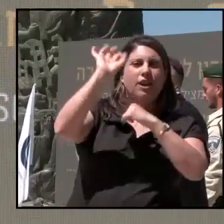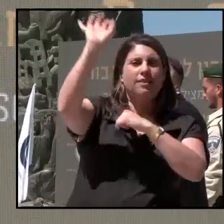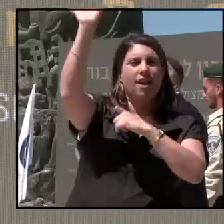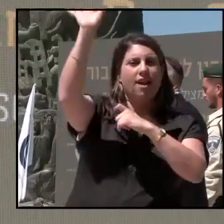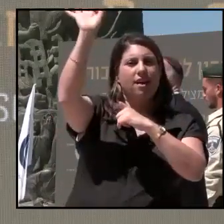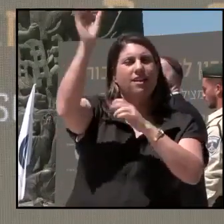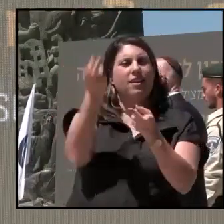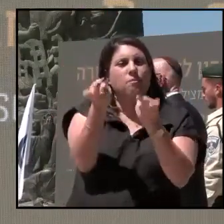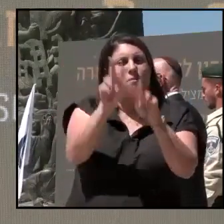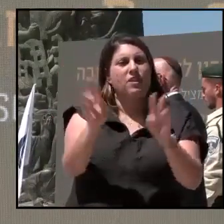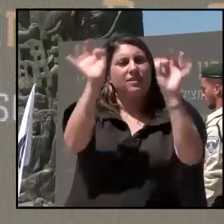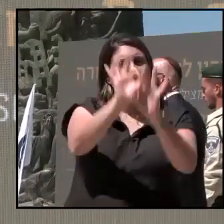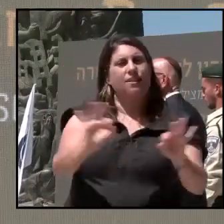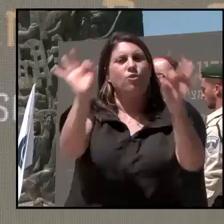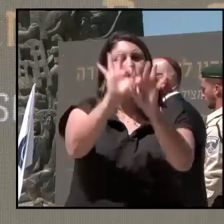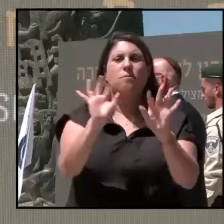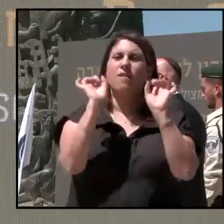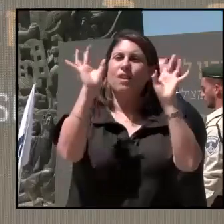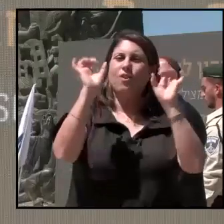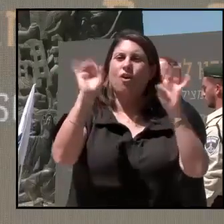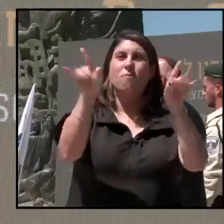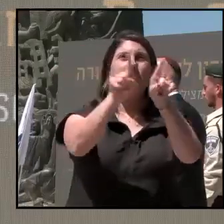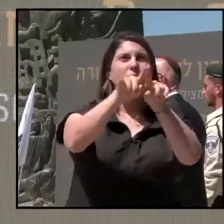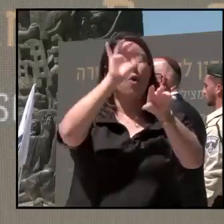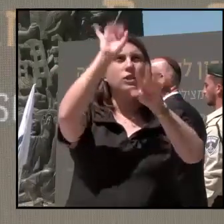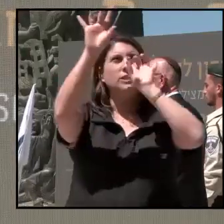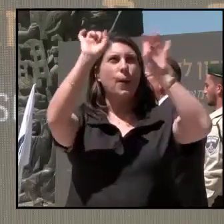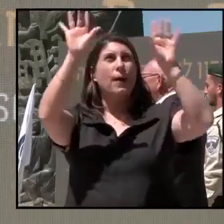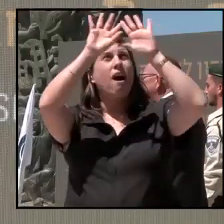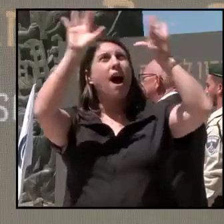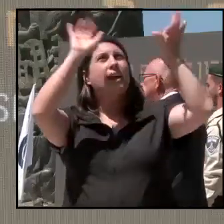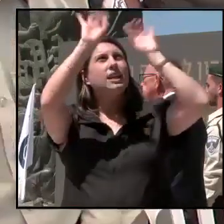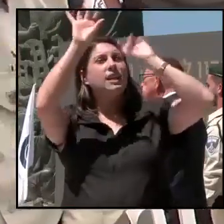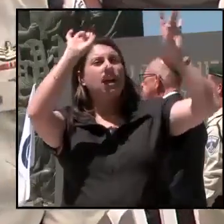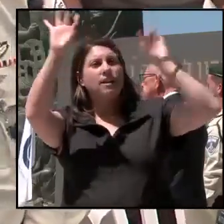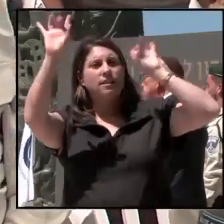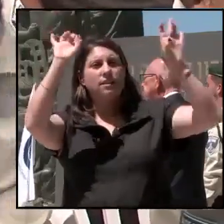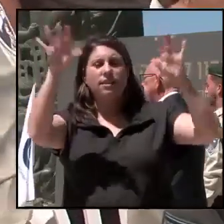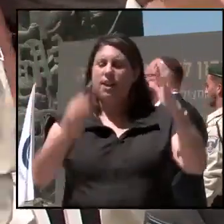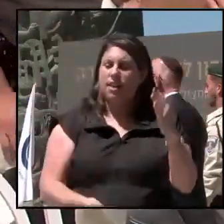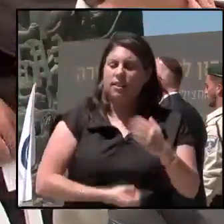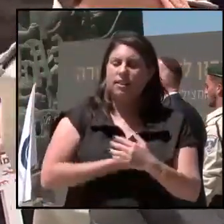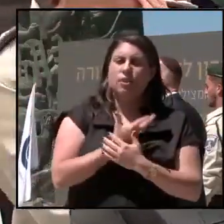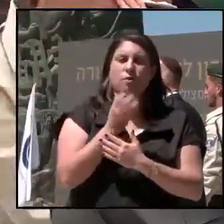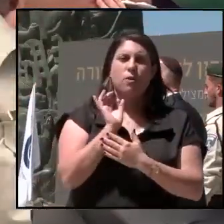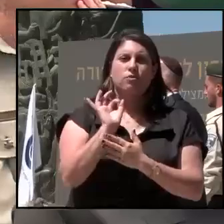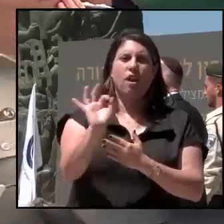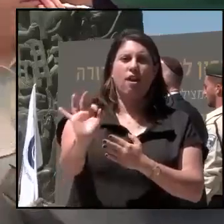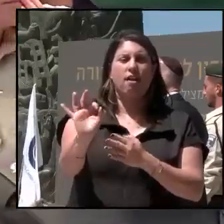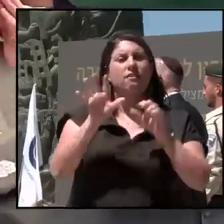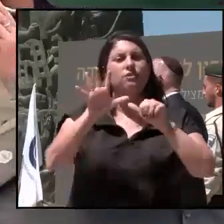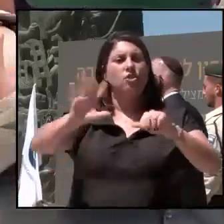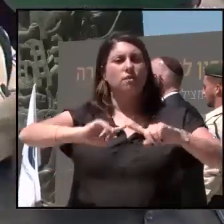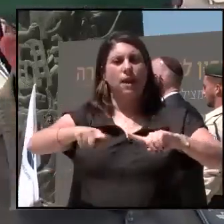במעלות קדושים ותורים כזוהר הקיא מזהירים את נשמות